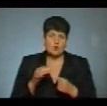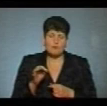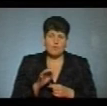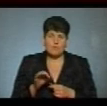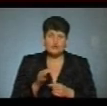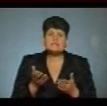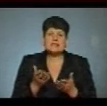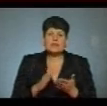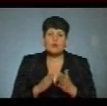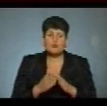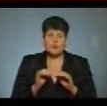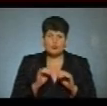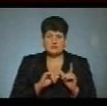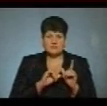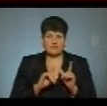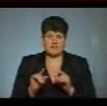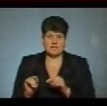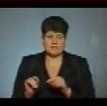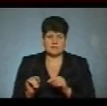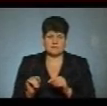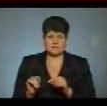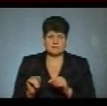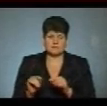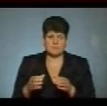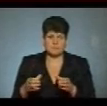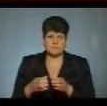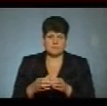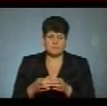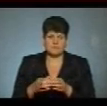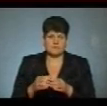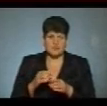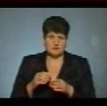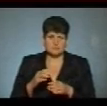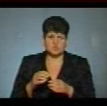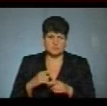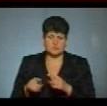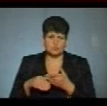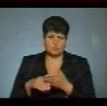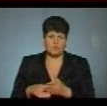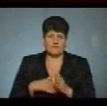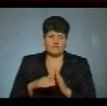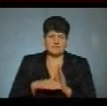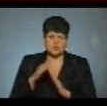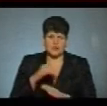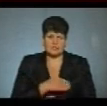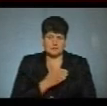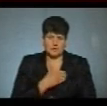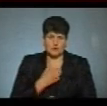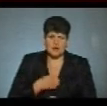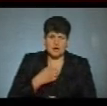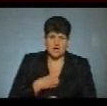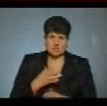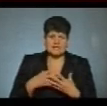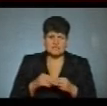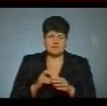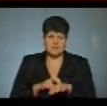за яких умов може виїхати така мобільна швидка допомога, тобто якщо висока температура, кашель, всі підозри, і лікар сімейний скерував.